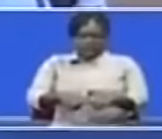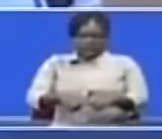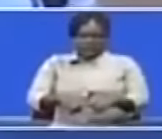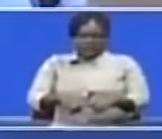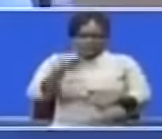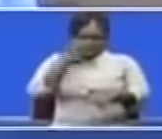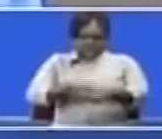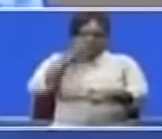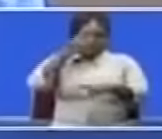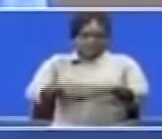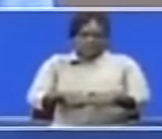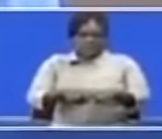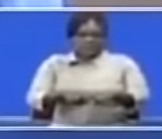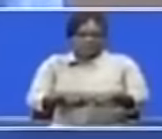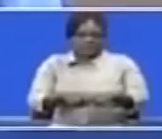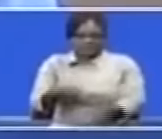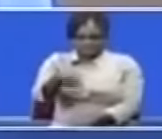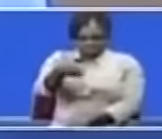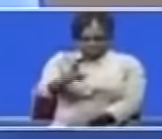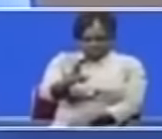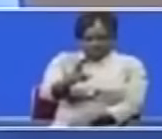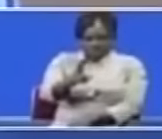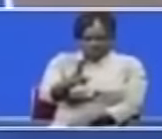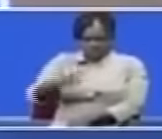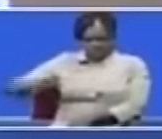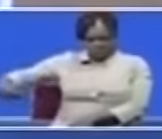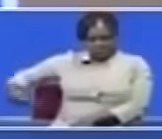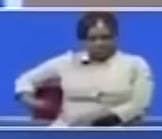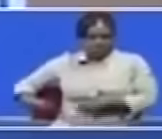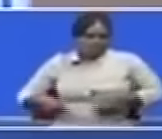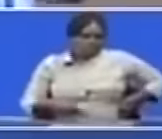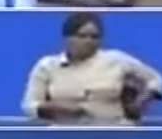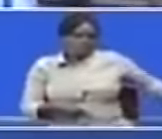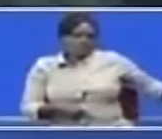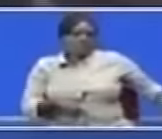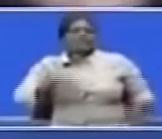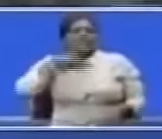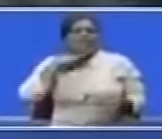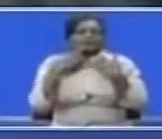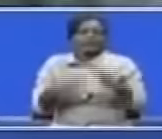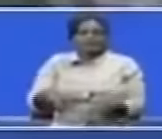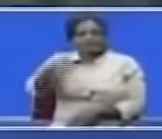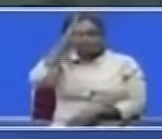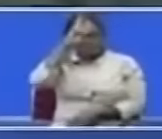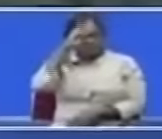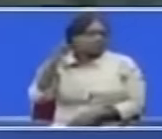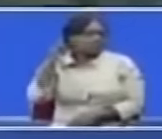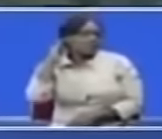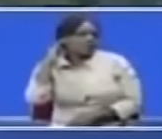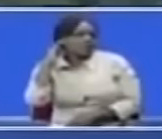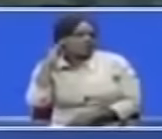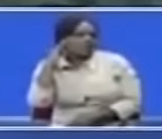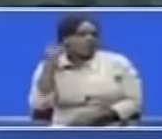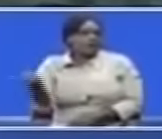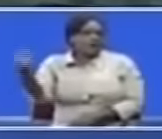alipokaa wakaingizia risasi moja huku ikatokea upande mwingine kisha akaaga dunia. Maskari walipopigiwa simu za 6 usiku